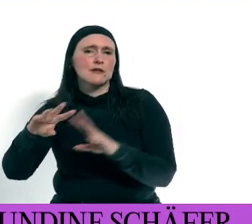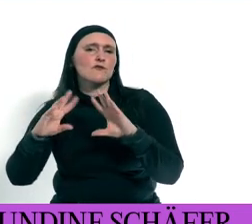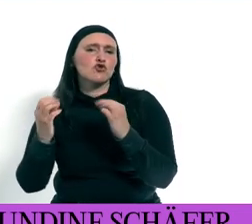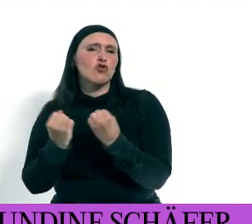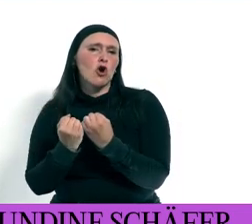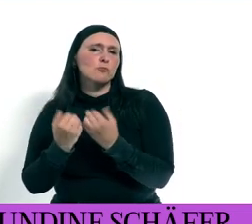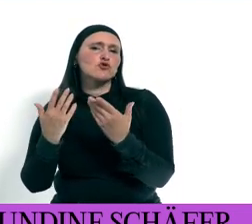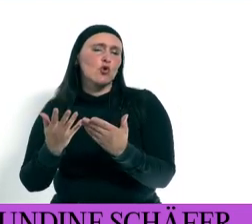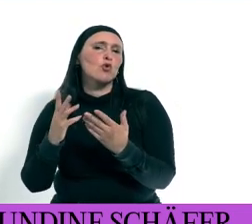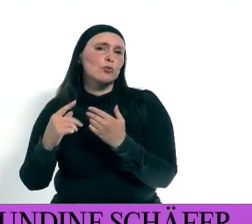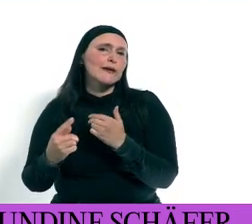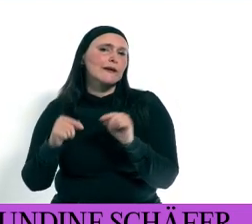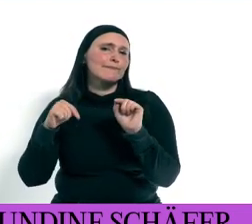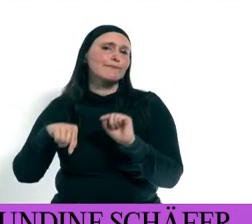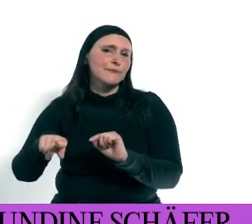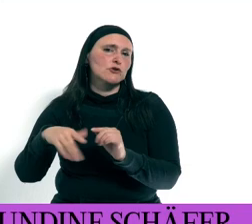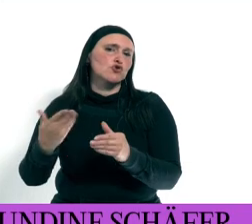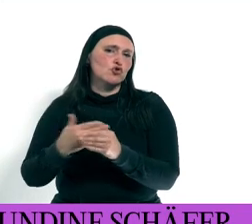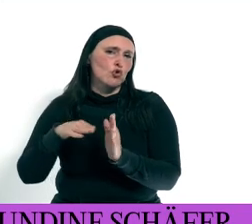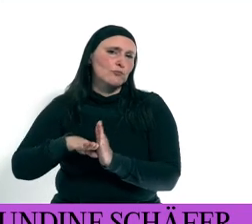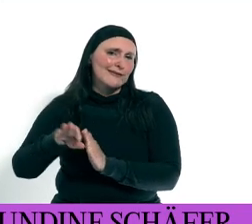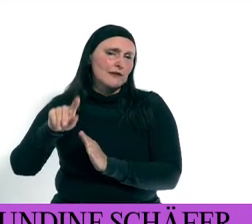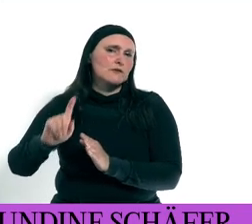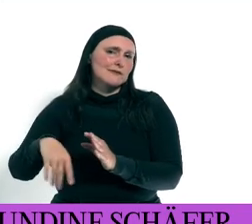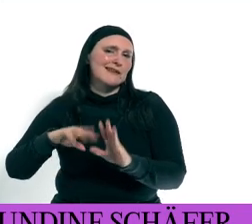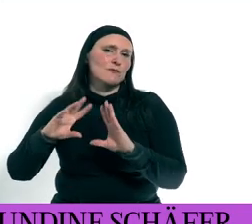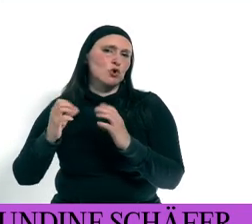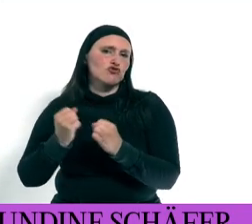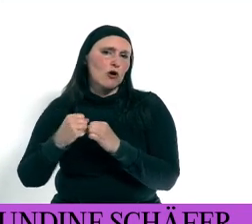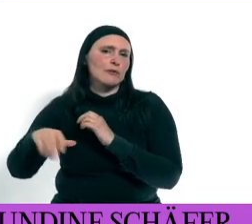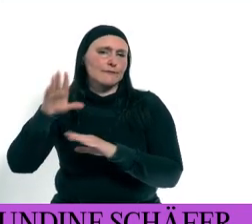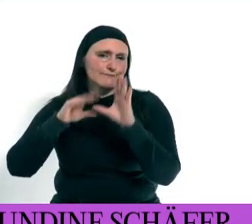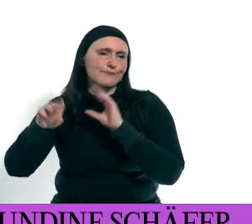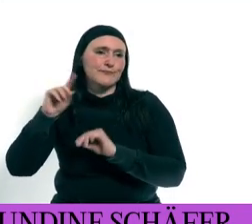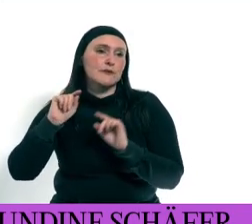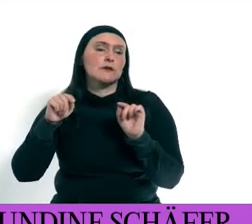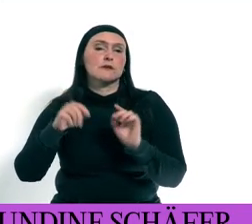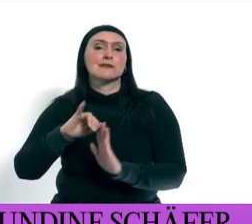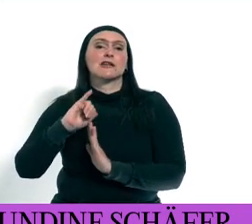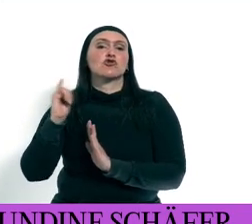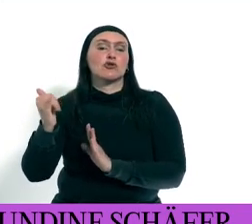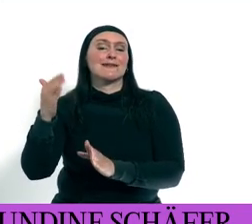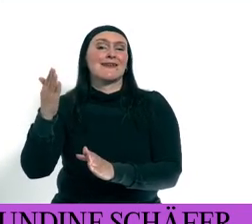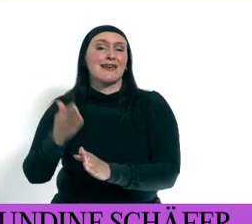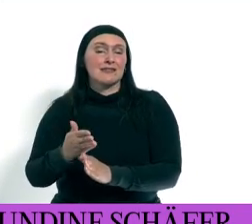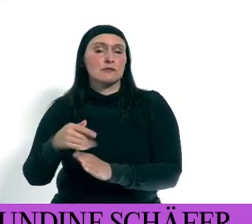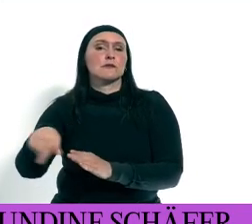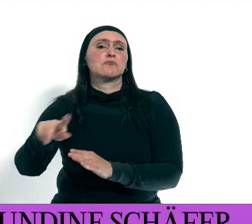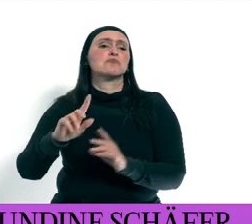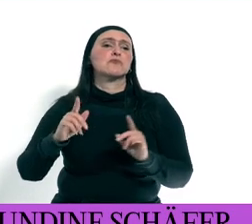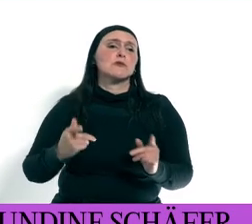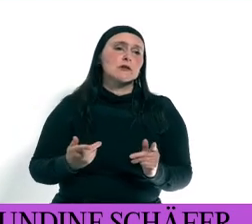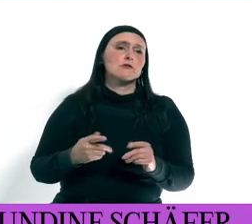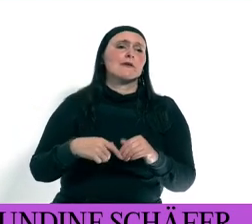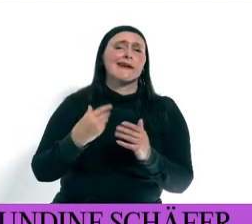Doing Prozess, wenn man so will. And then after this like 100-day journey, we will have all this documentation from